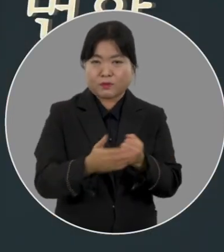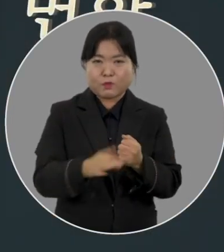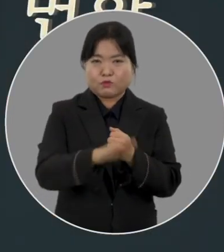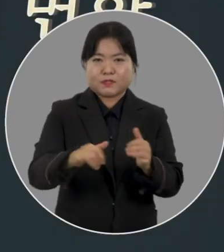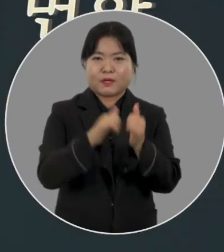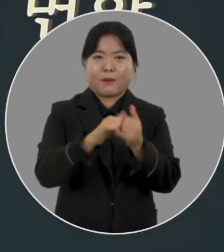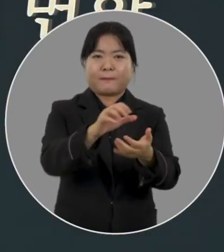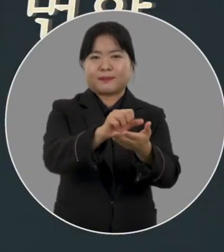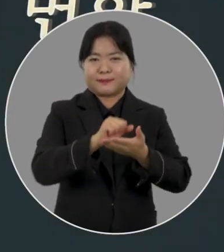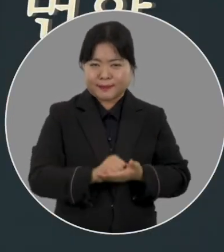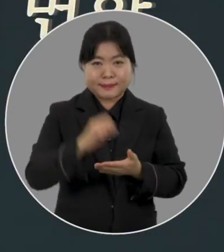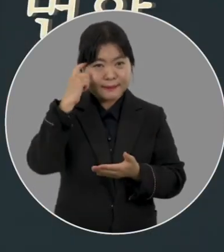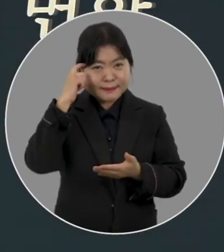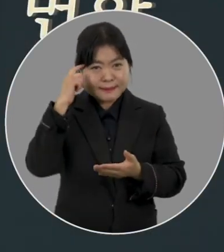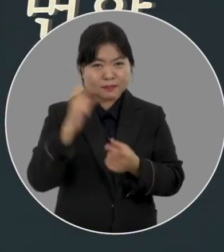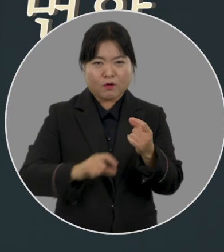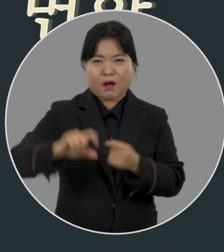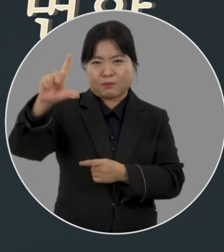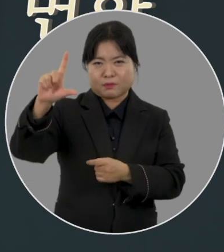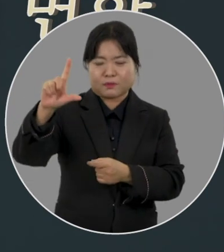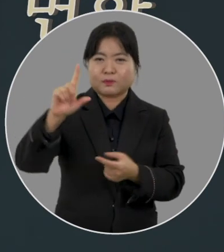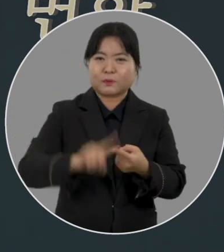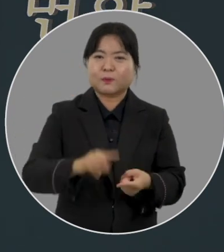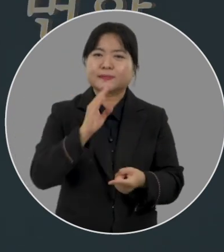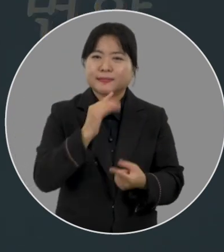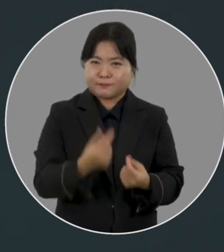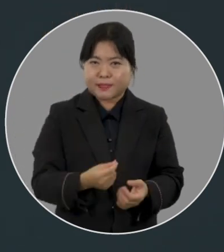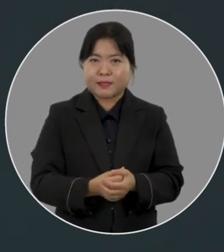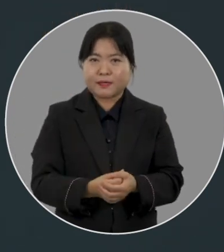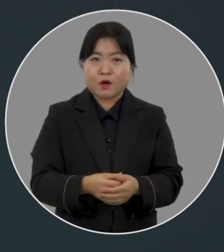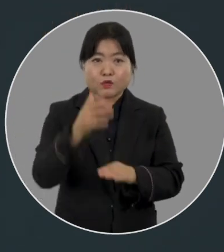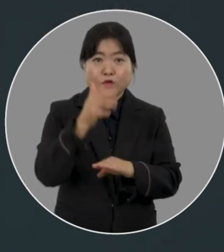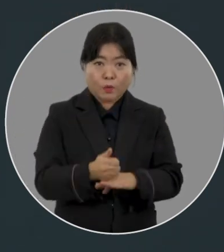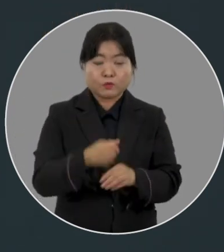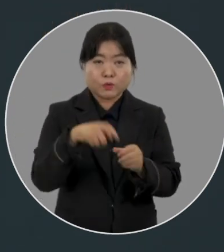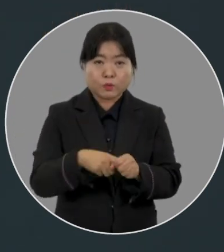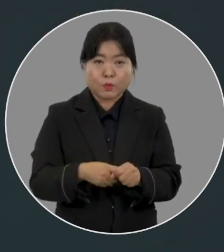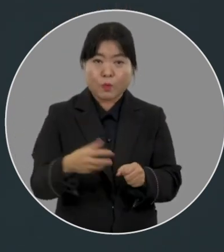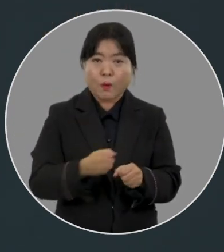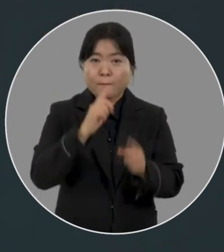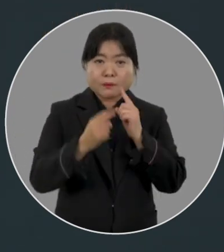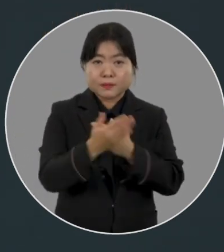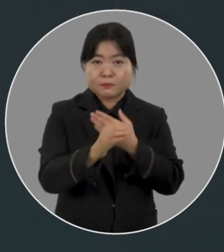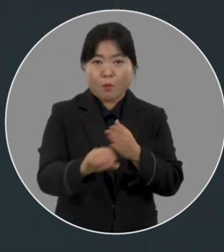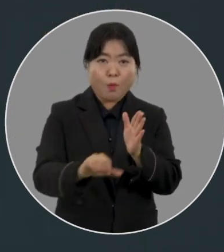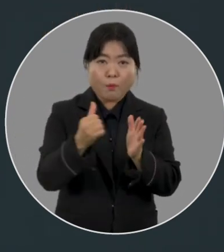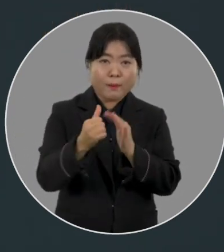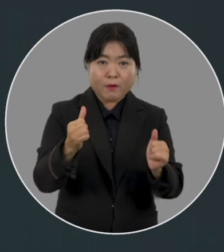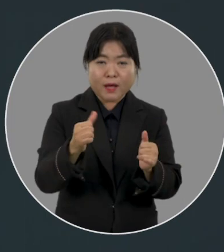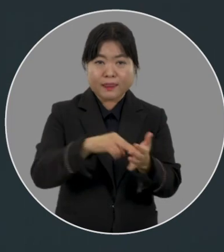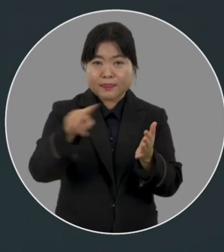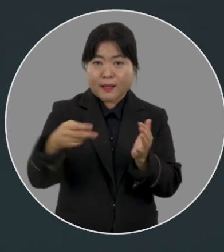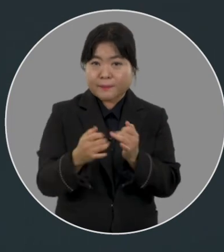받아들이자 하는 이제 인식이 훨씬 앞서 있는 것도 사실입니다. 결론적으로 말씀드리면 500여 명의